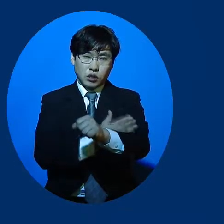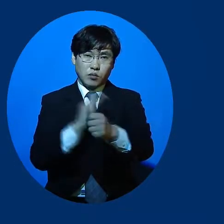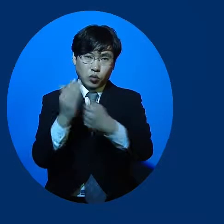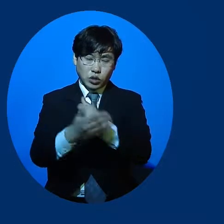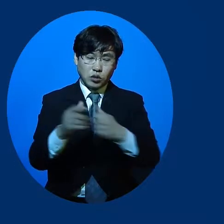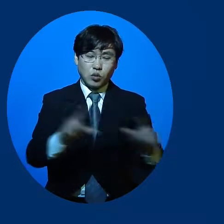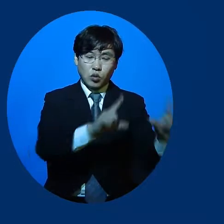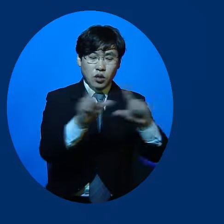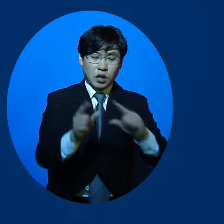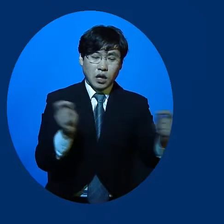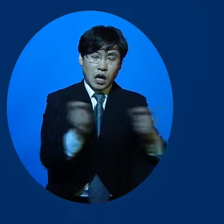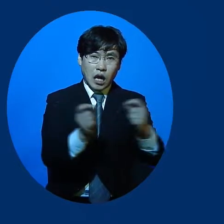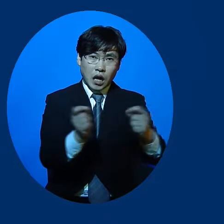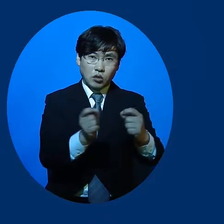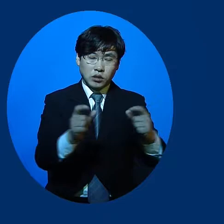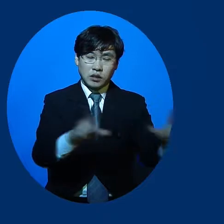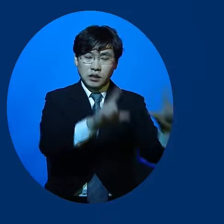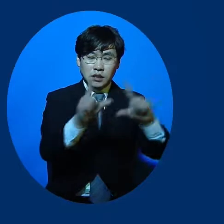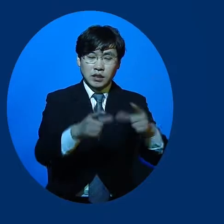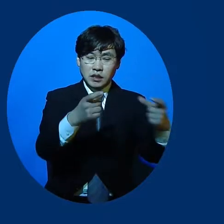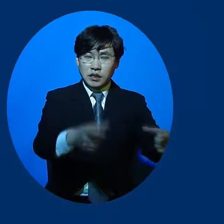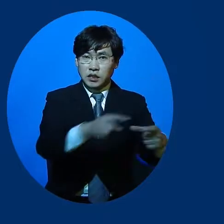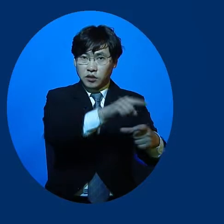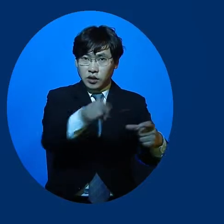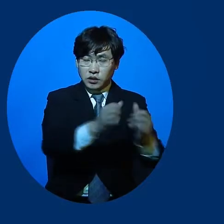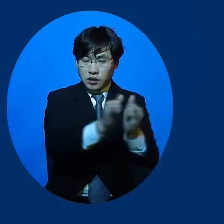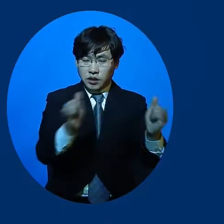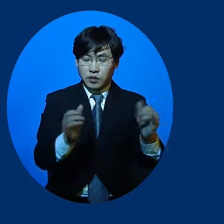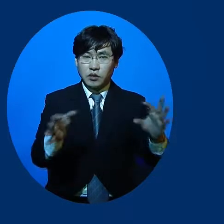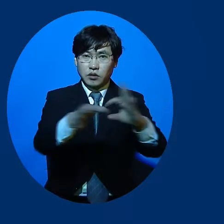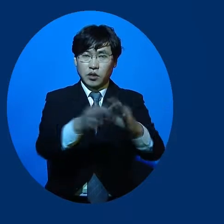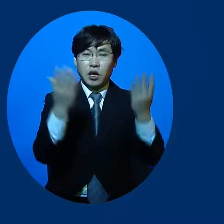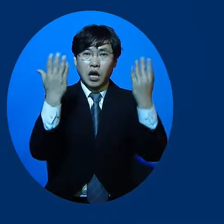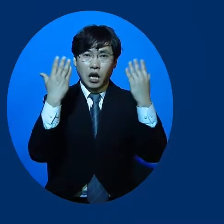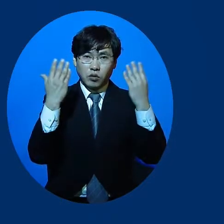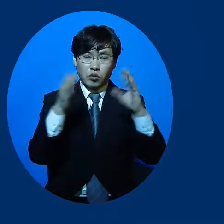주민과 특수학교와의 공존을 추진하는